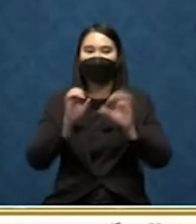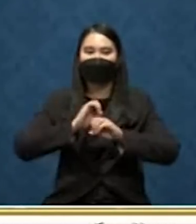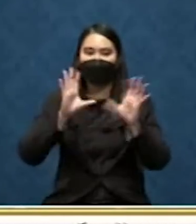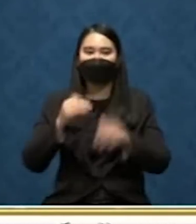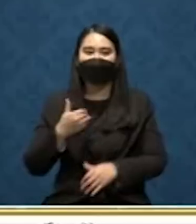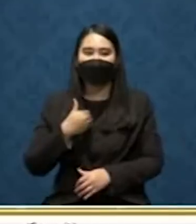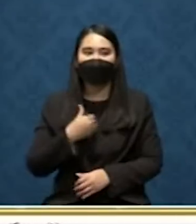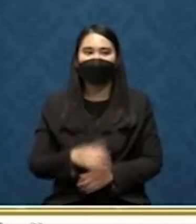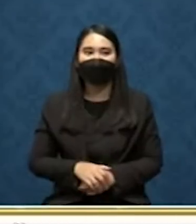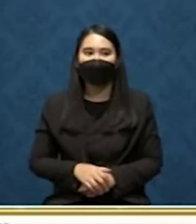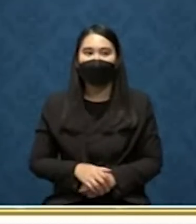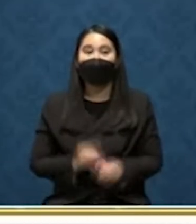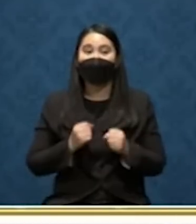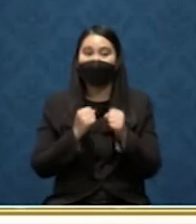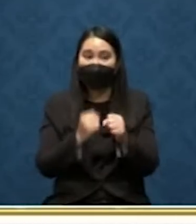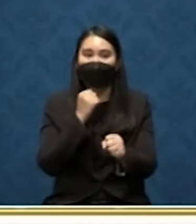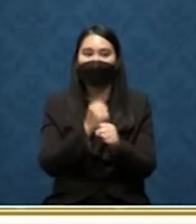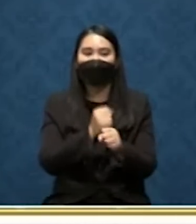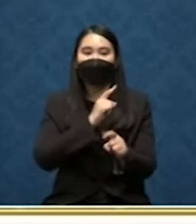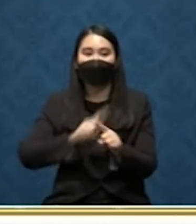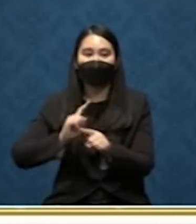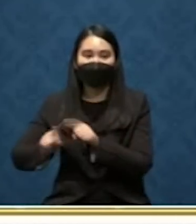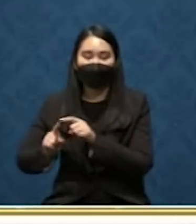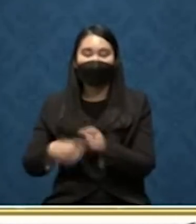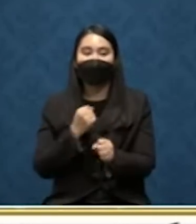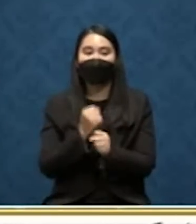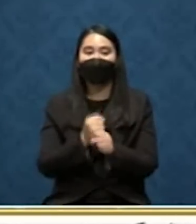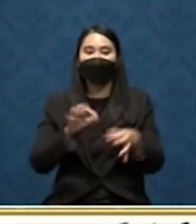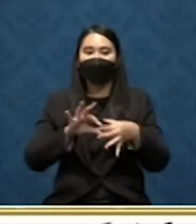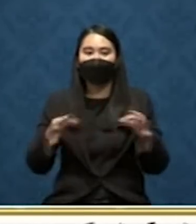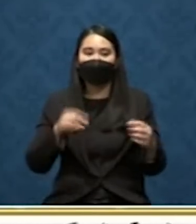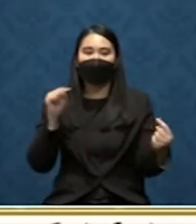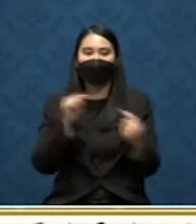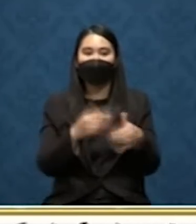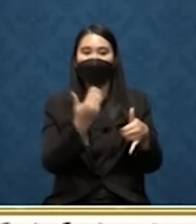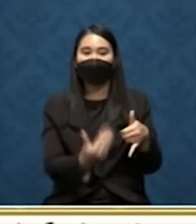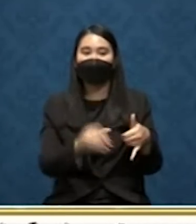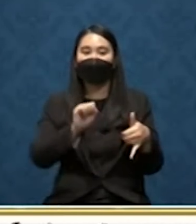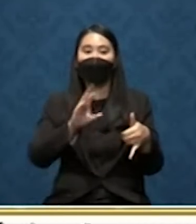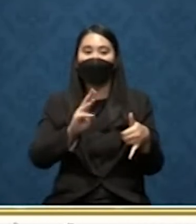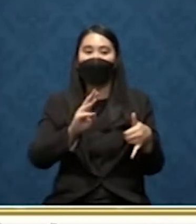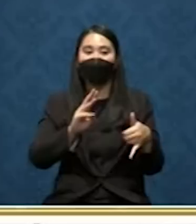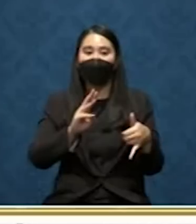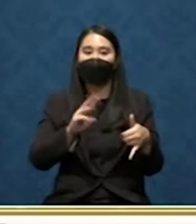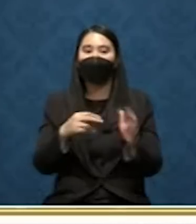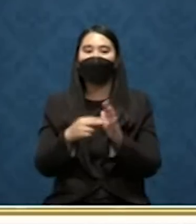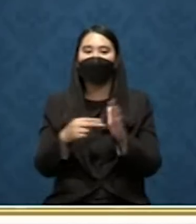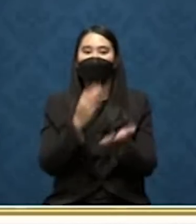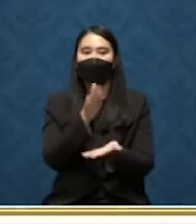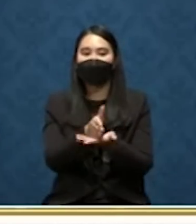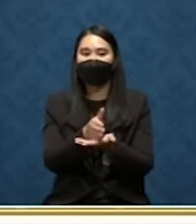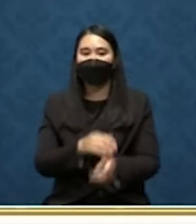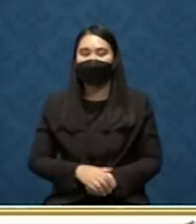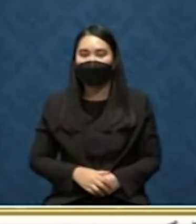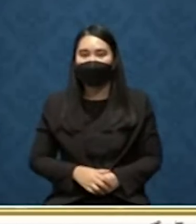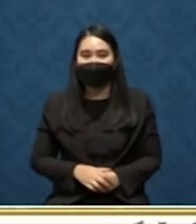นว่าความพยายามใดๆก็ตามที่จะดำเนิคหดีกัส forward ฤงเอจะต้องหุดลงแค่